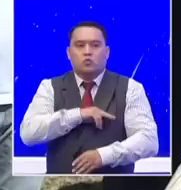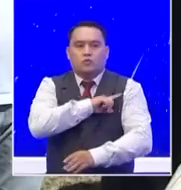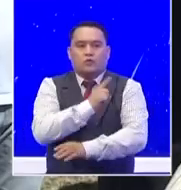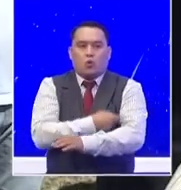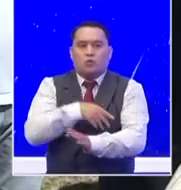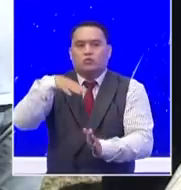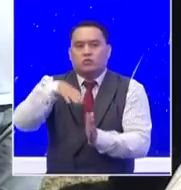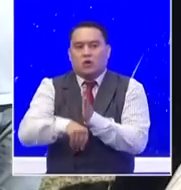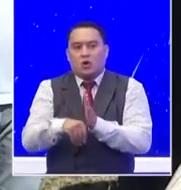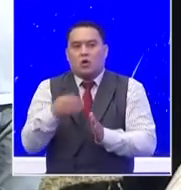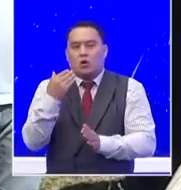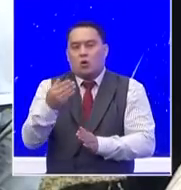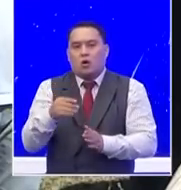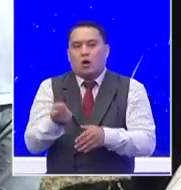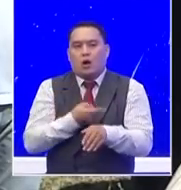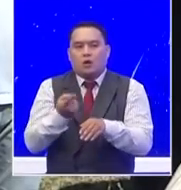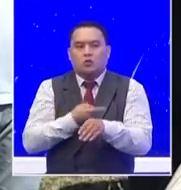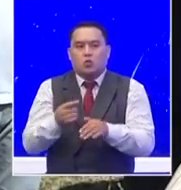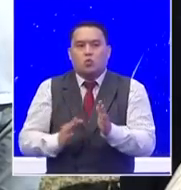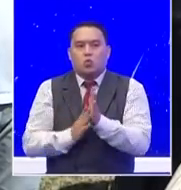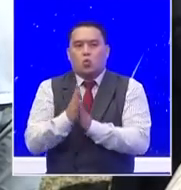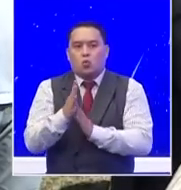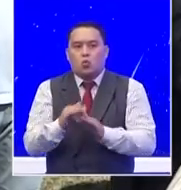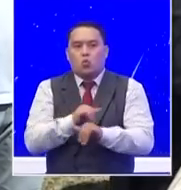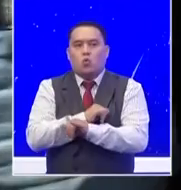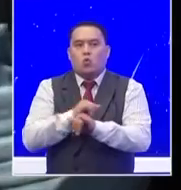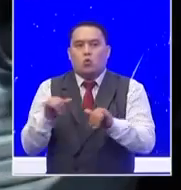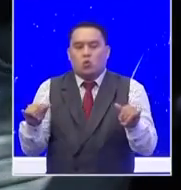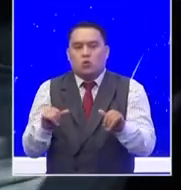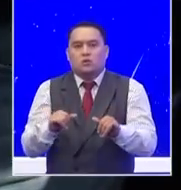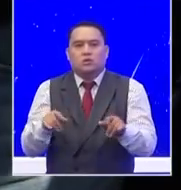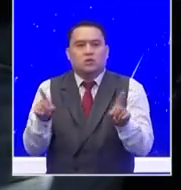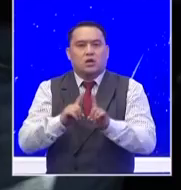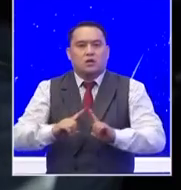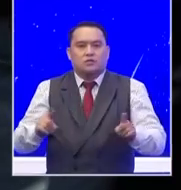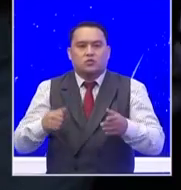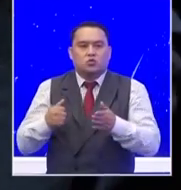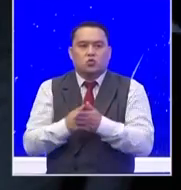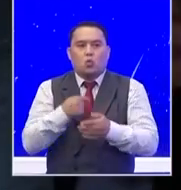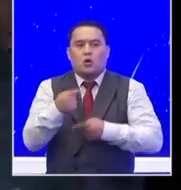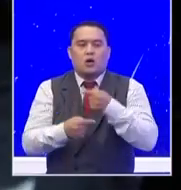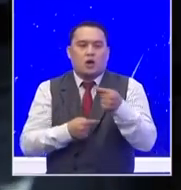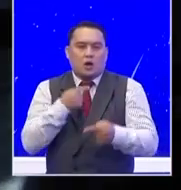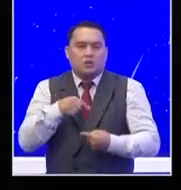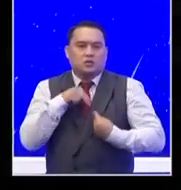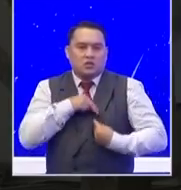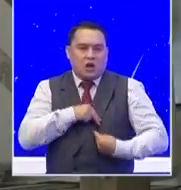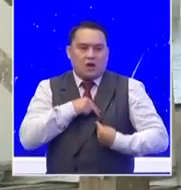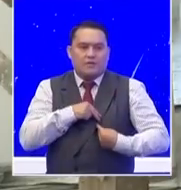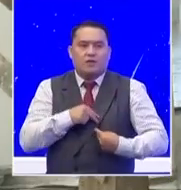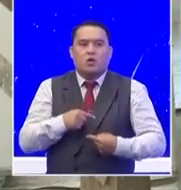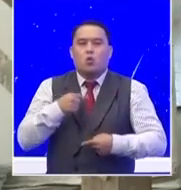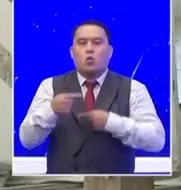салды. Нарынқолдың әйгілі картобын өсіріп, алқа апты ұлғайтып, элиталық тұқым алуға дейін жеткізді. Іскерлігінің арқасында